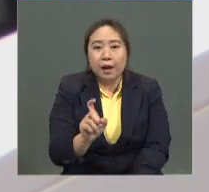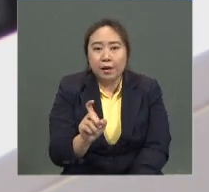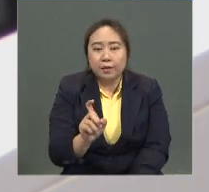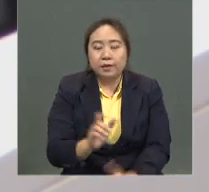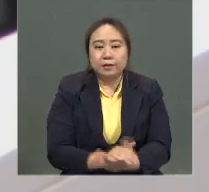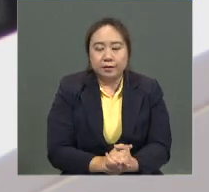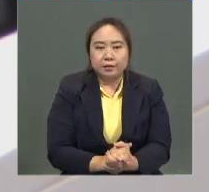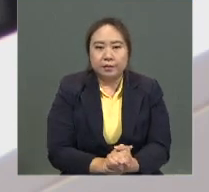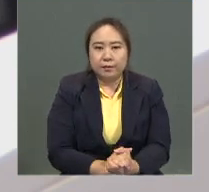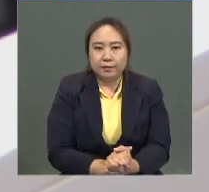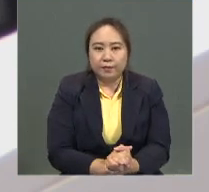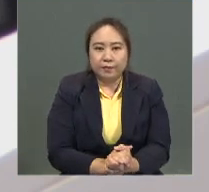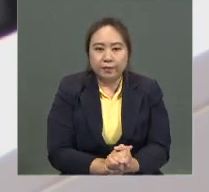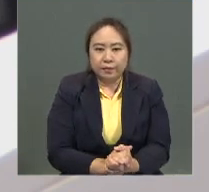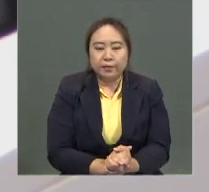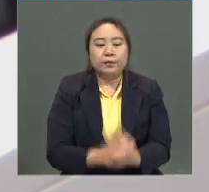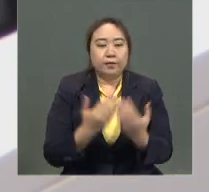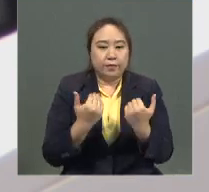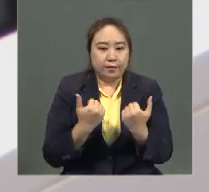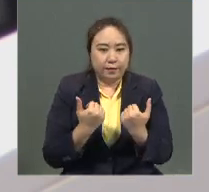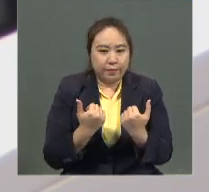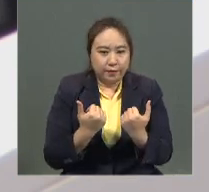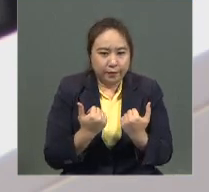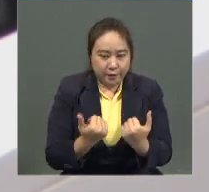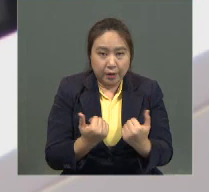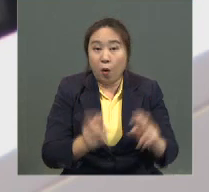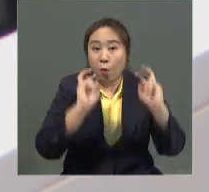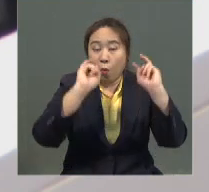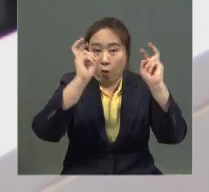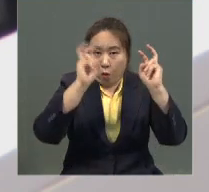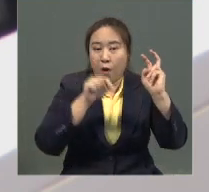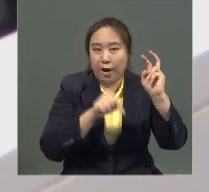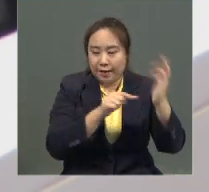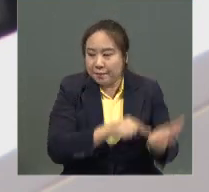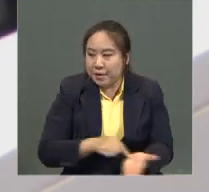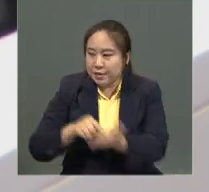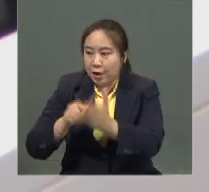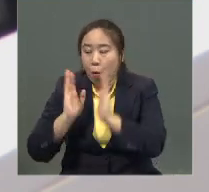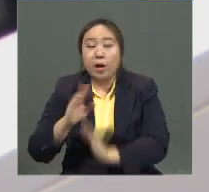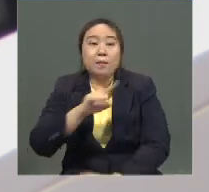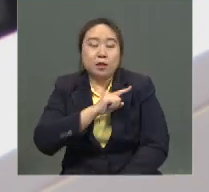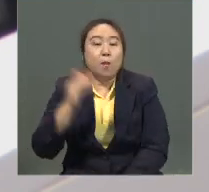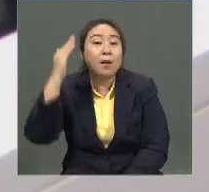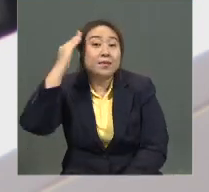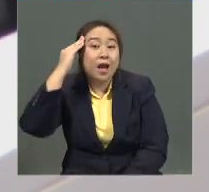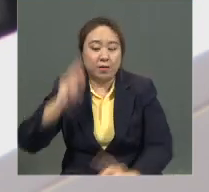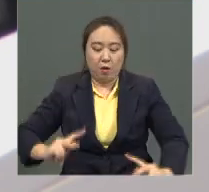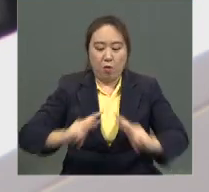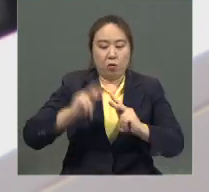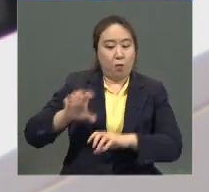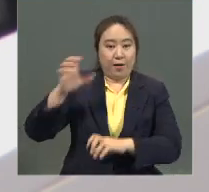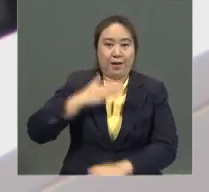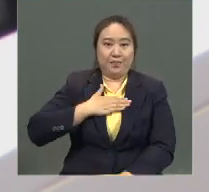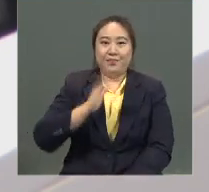พอทราบแค่นั้นเองอย่างไรก็ตามก็จะได้เอาเรื่องนี้ไปนำเรียนให้ส่วนเกี่ยวข้องทราบครับแต่ไม่ใช่เรื่องของกระทรวงมหาดไทยโดยตร